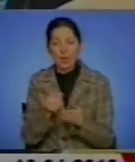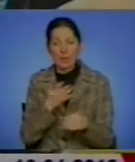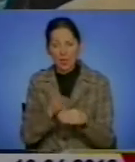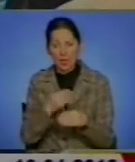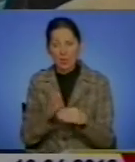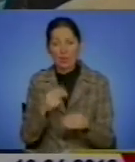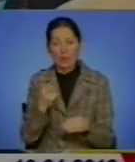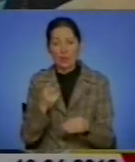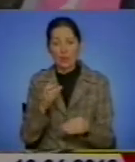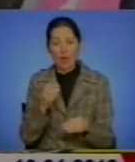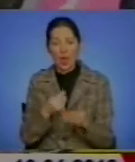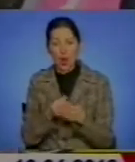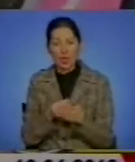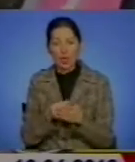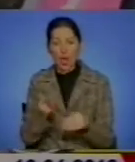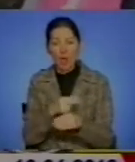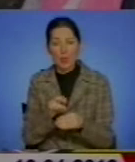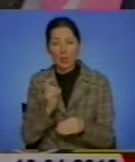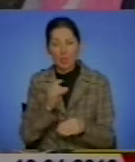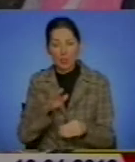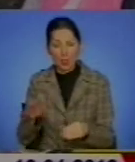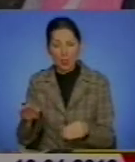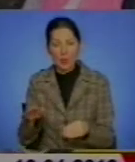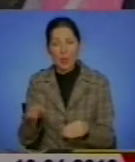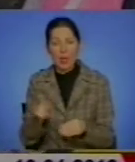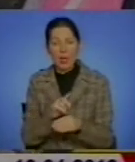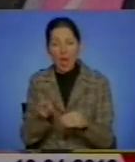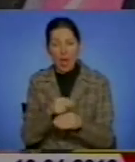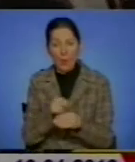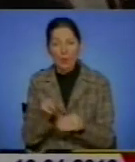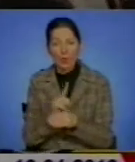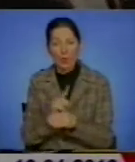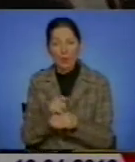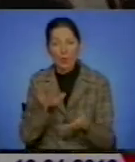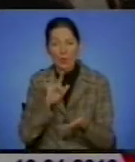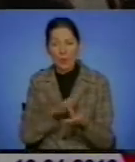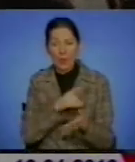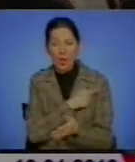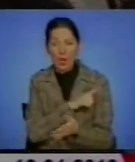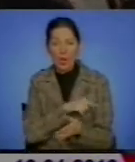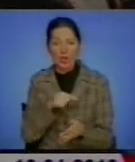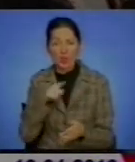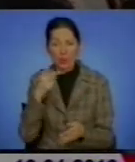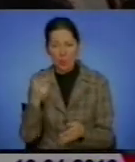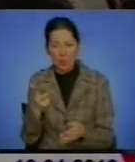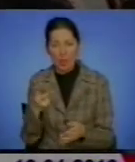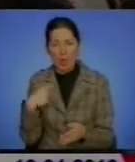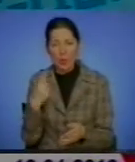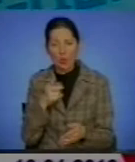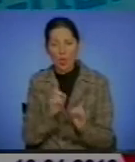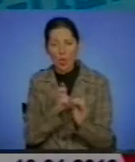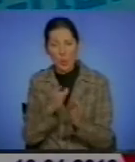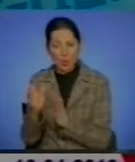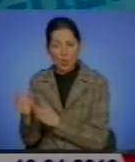добудову терапевтичного корпусу Тернопільської міської лікарні номер 3, капітальний ремонт вулиці Гайової, обласних бібліотеки і архіву.